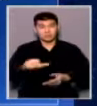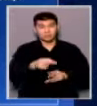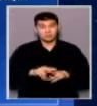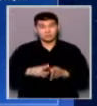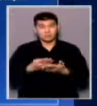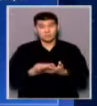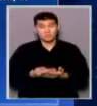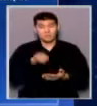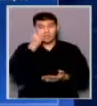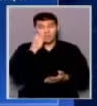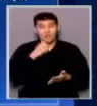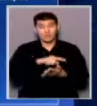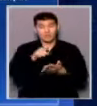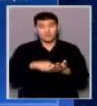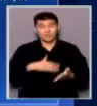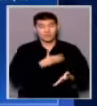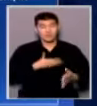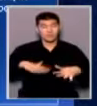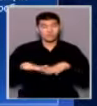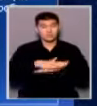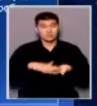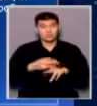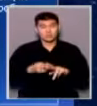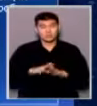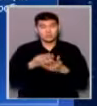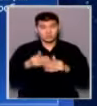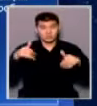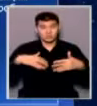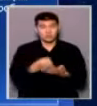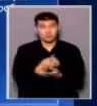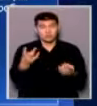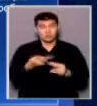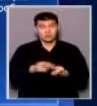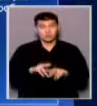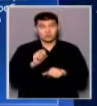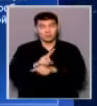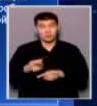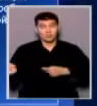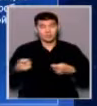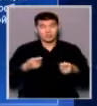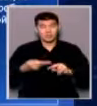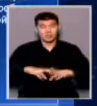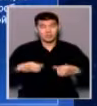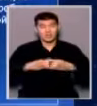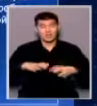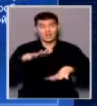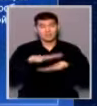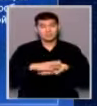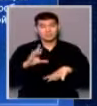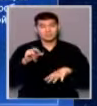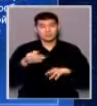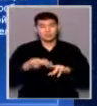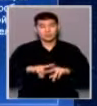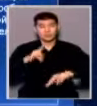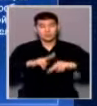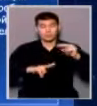Это застарелый вопрос, который волнует всех жителей. Пришло время его решить. Поручая правительству и фонду Самурк-Казна обеспечить